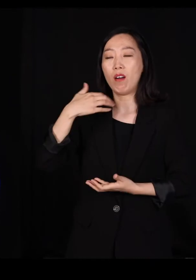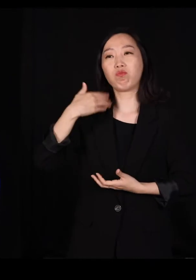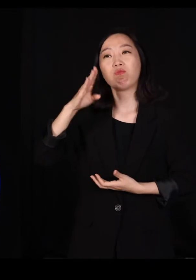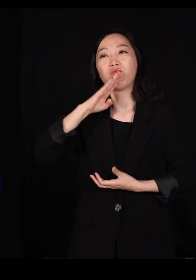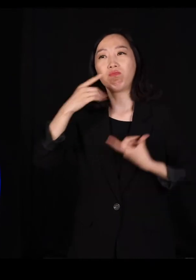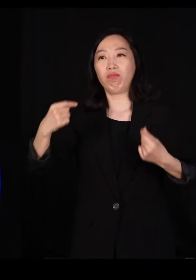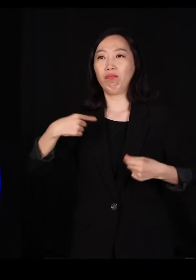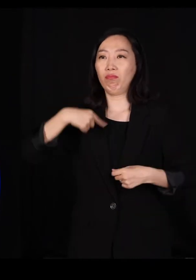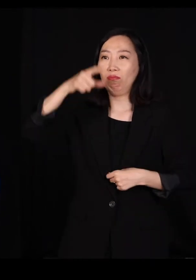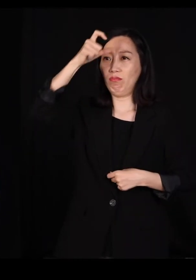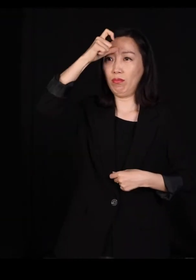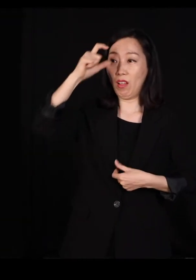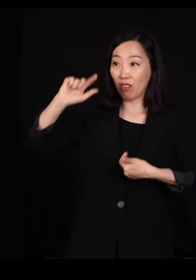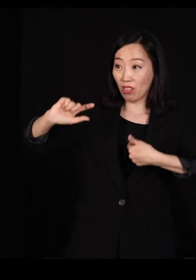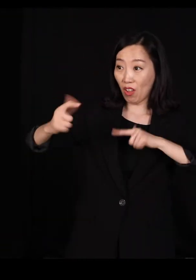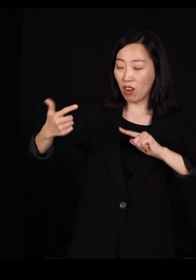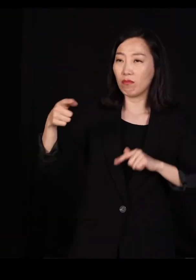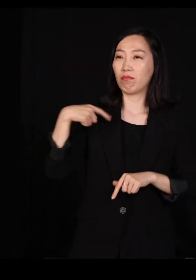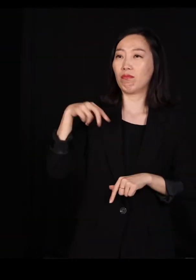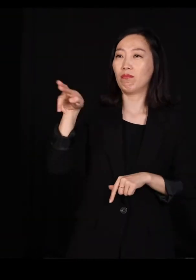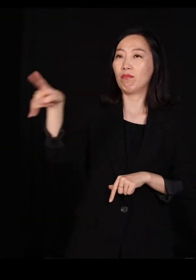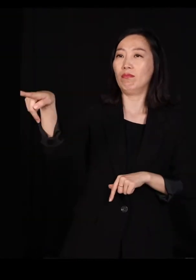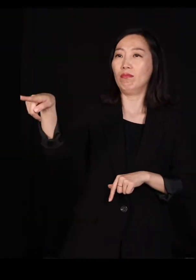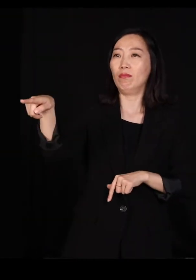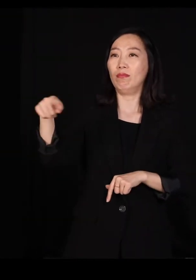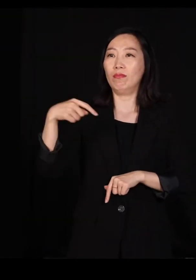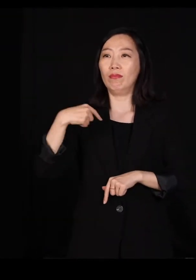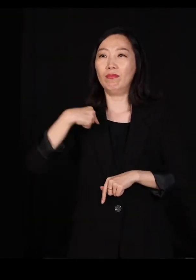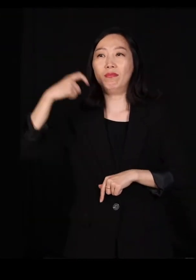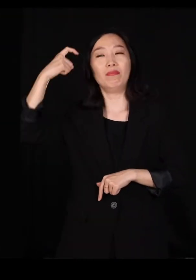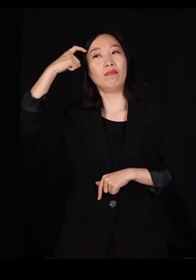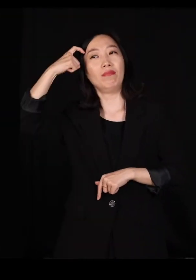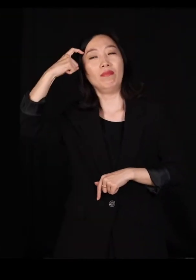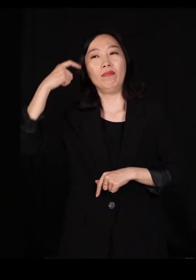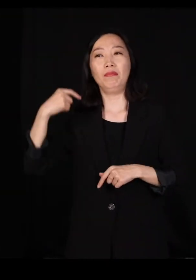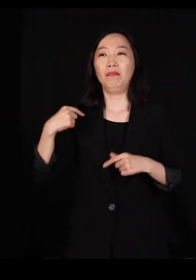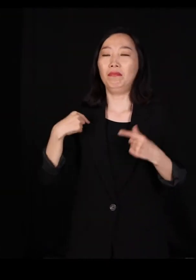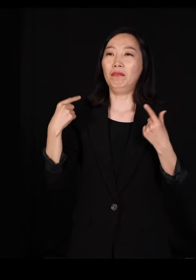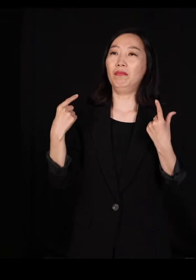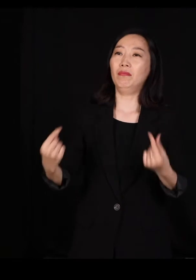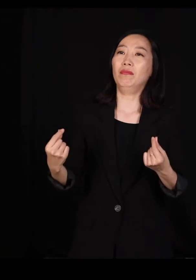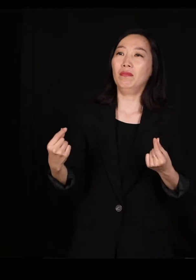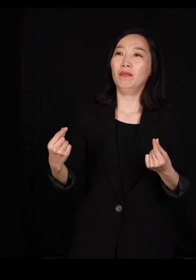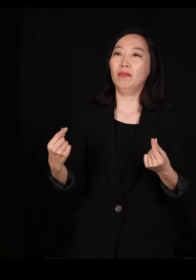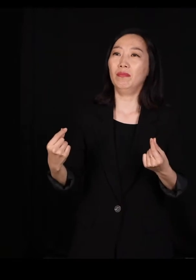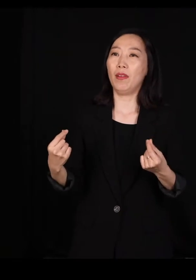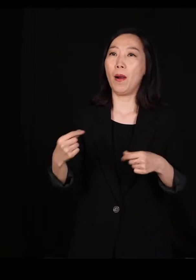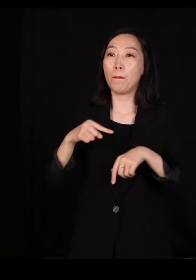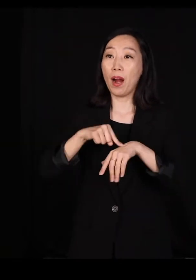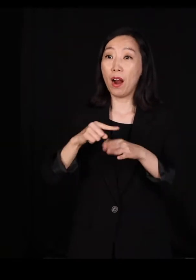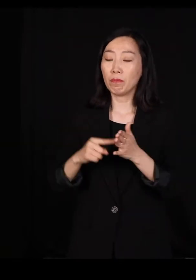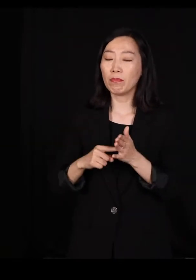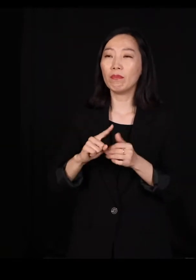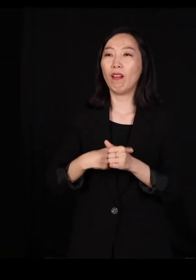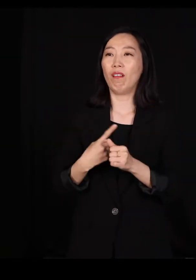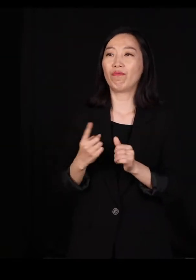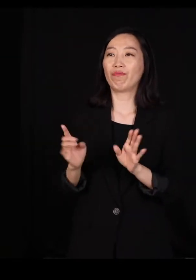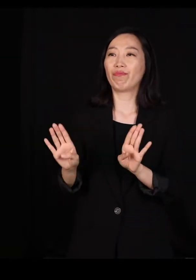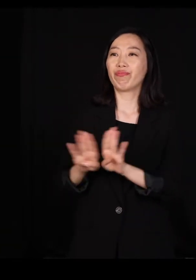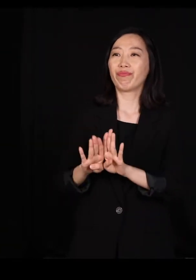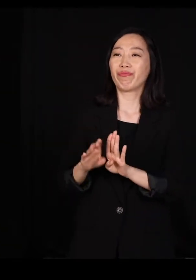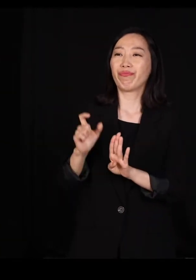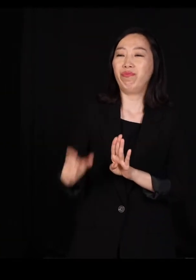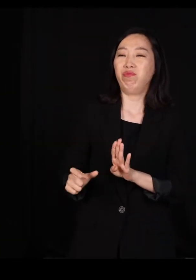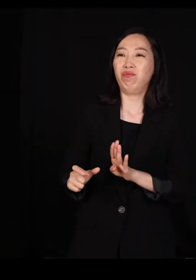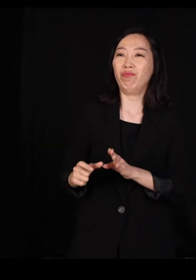마음이 닫혀 있다는 거죠. 자기와 다른 것. 당신 틀렸어라는 그런 의견 제시를 할 수가 없는 그런